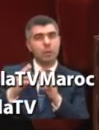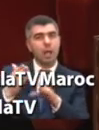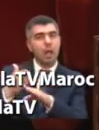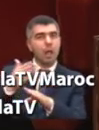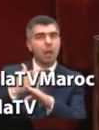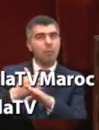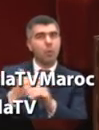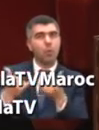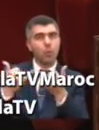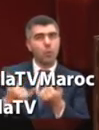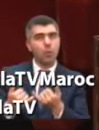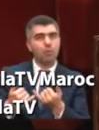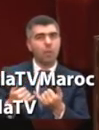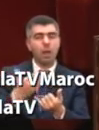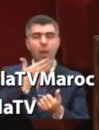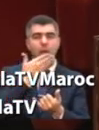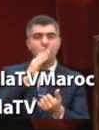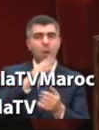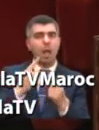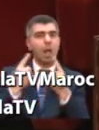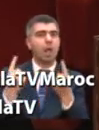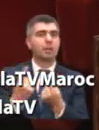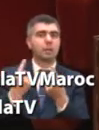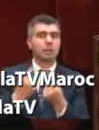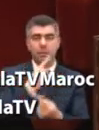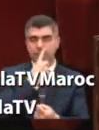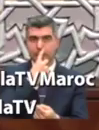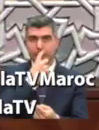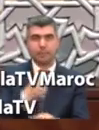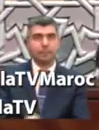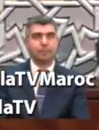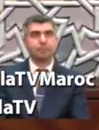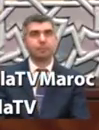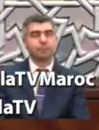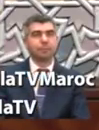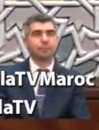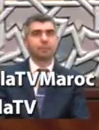واليوم الوضع عادي بهذا الخصوص. شكرا لكم. تعقيب سيد النائب.